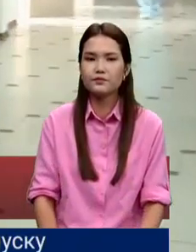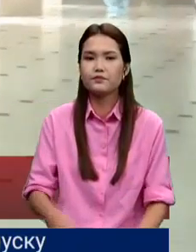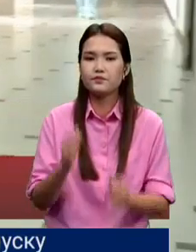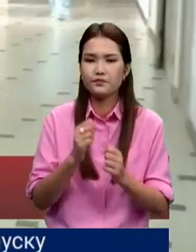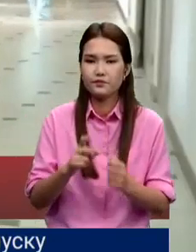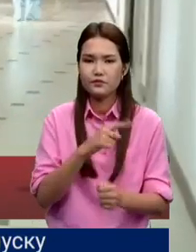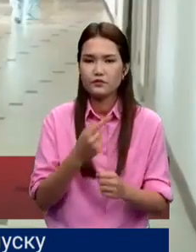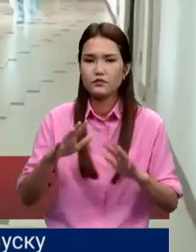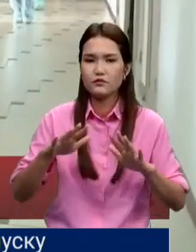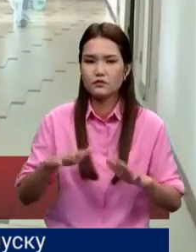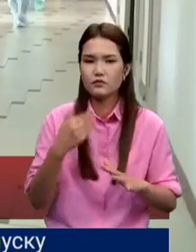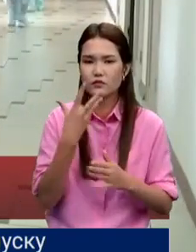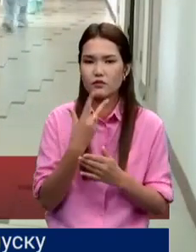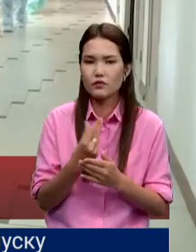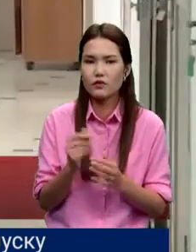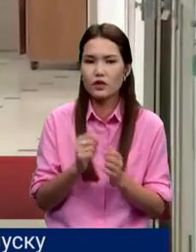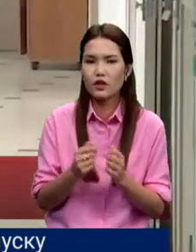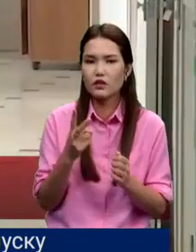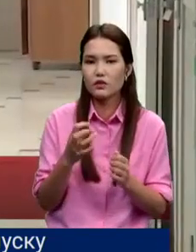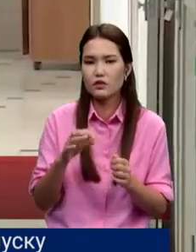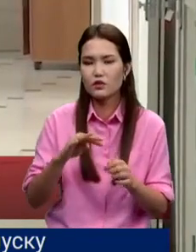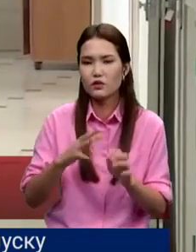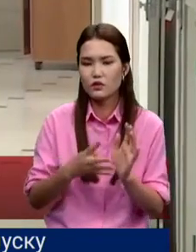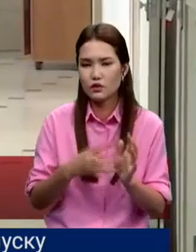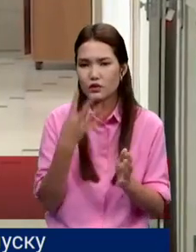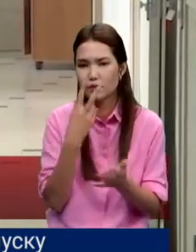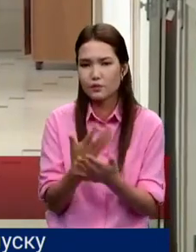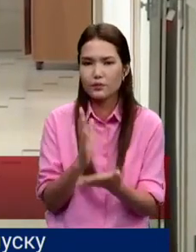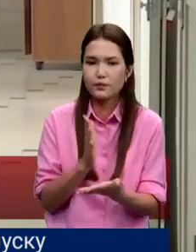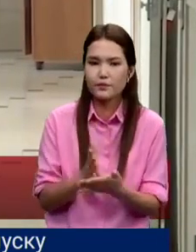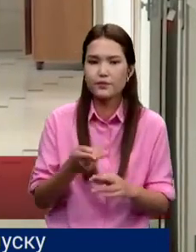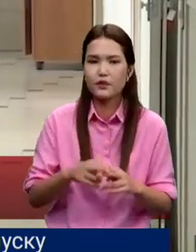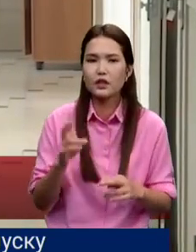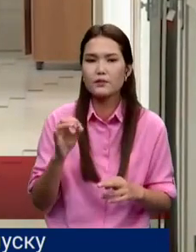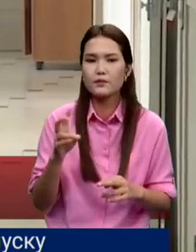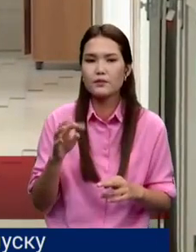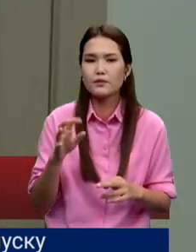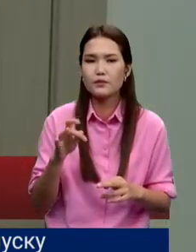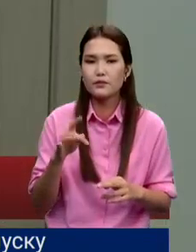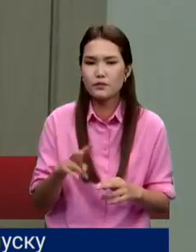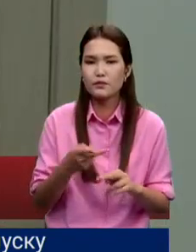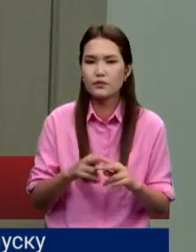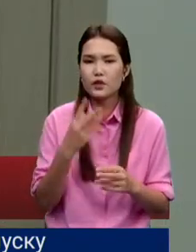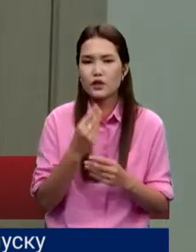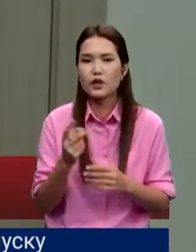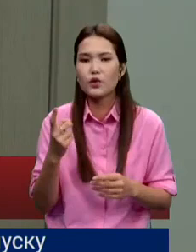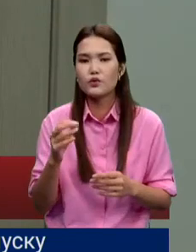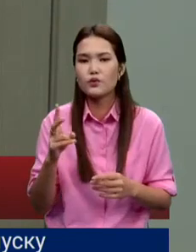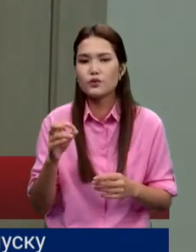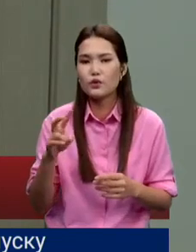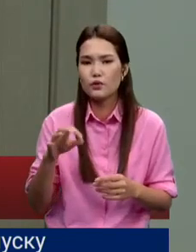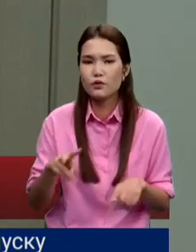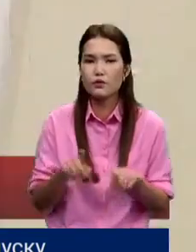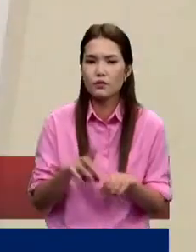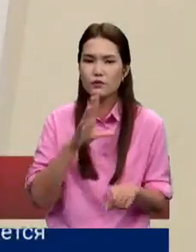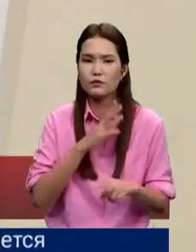респираторлы вирустық инфекция бойынша қазір жағдай тұрақты деп бір қуантты. Ал бизнес өкілдері болса, бір үміт, бір күдікпен жүр. Егер